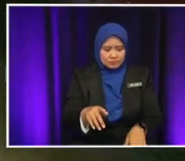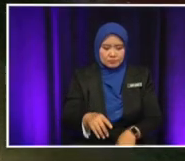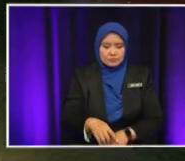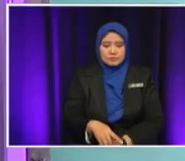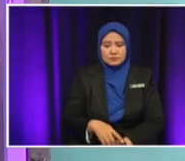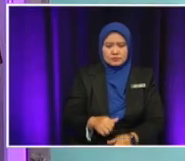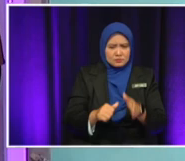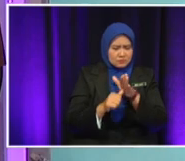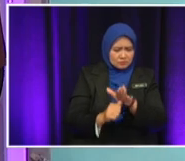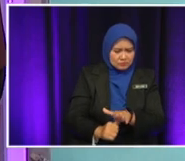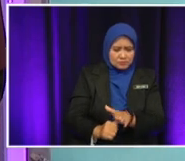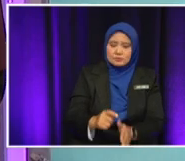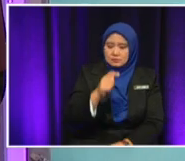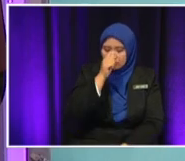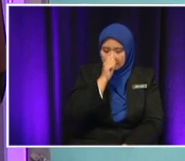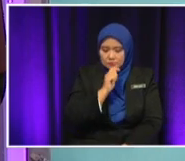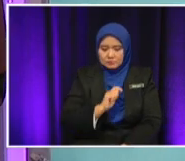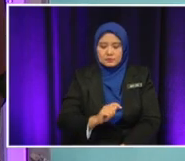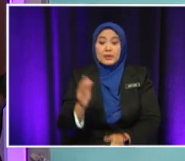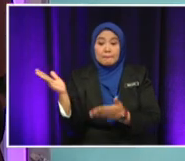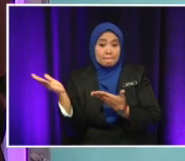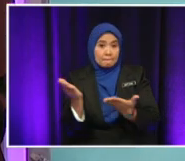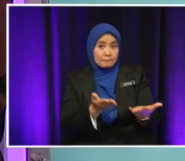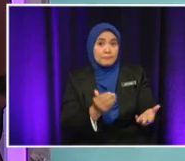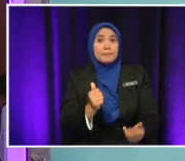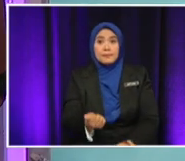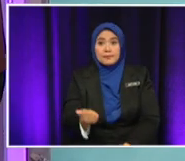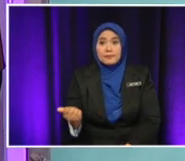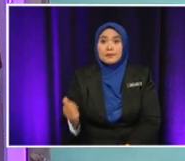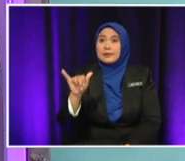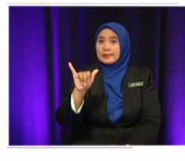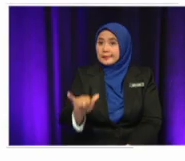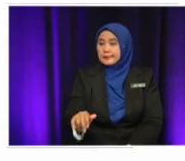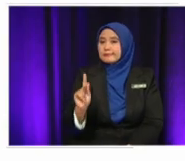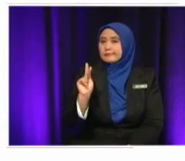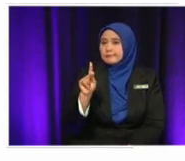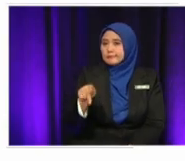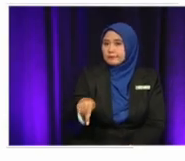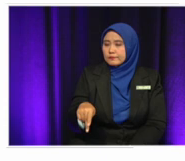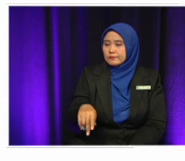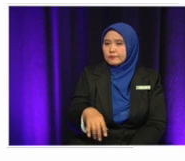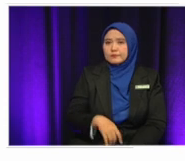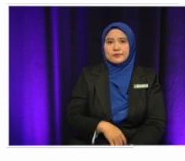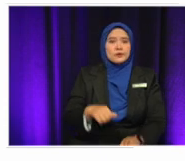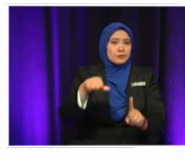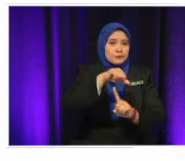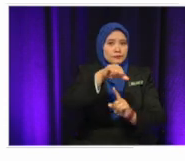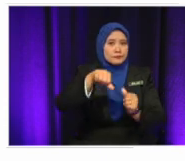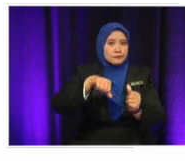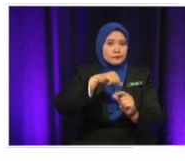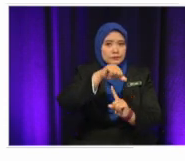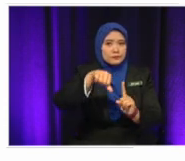jadi Tenangkan bahwa peralatan yang perlu apabila mendapatkan persoalan dan